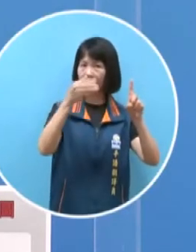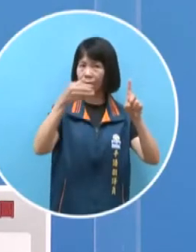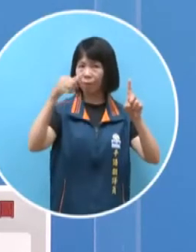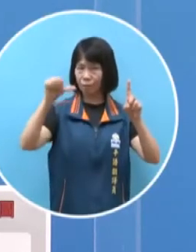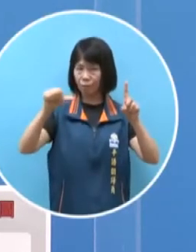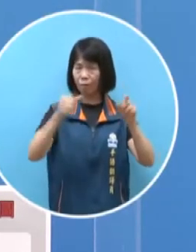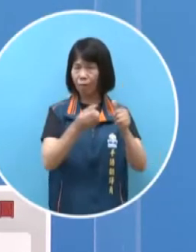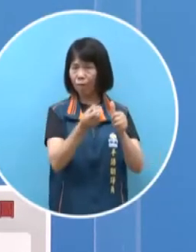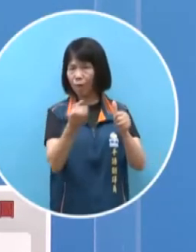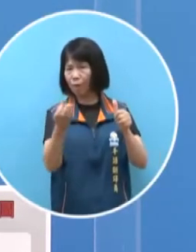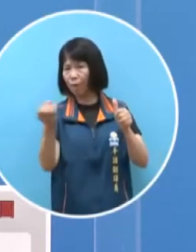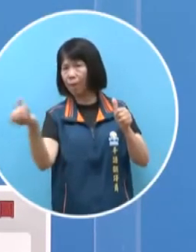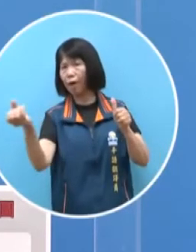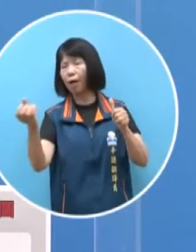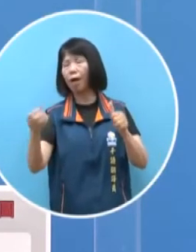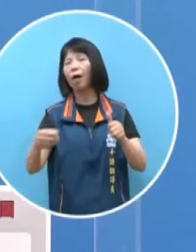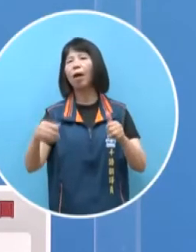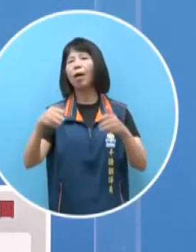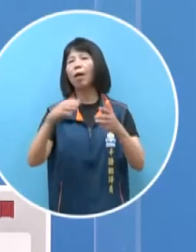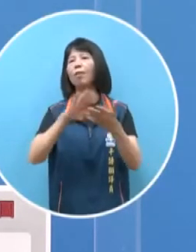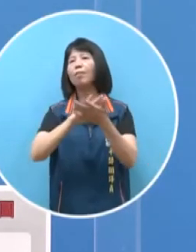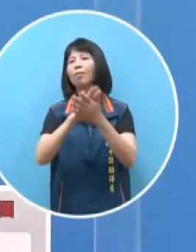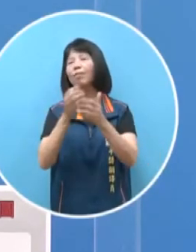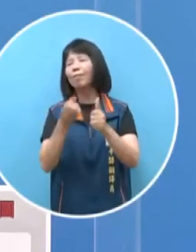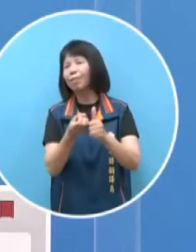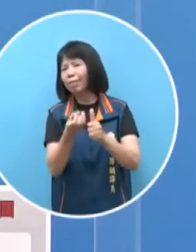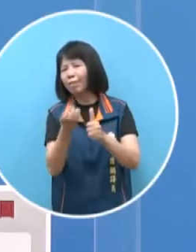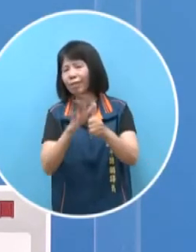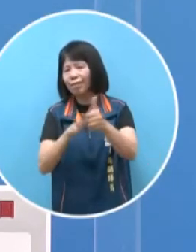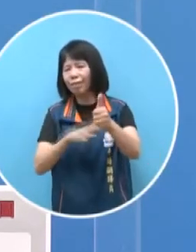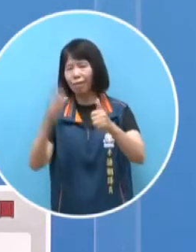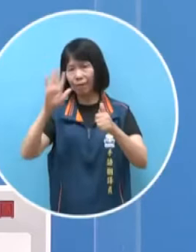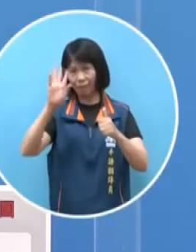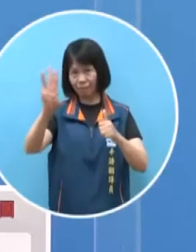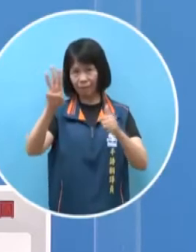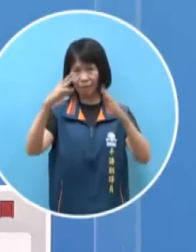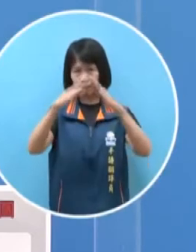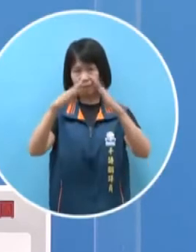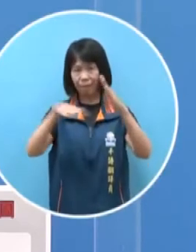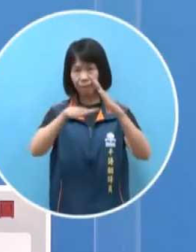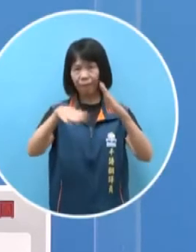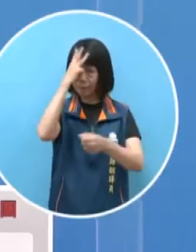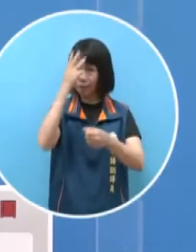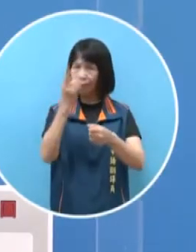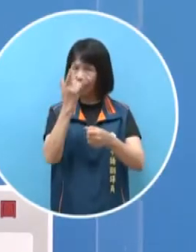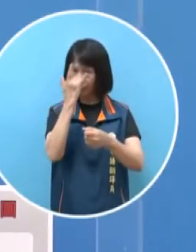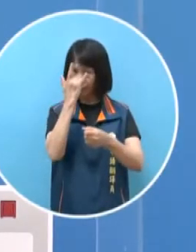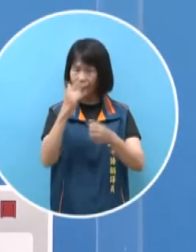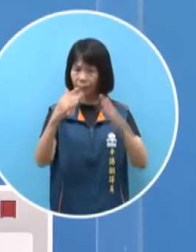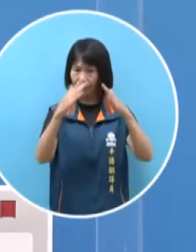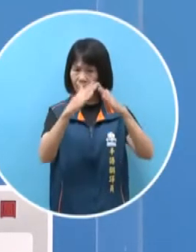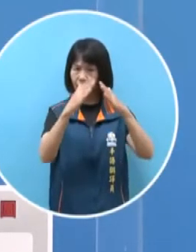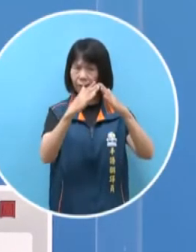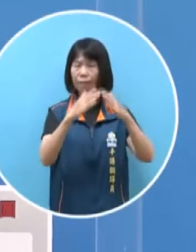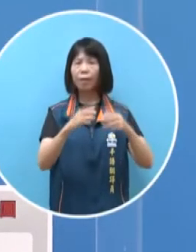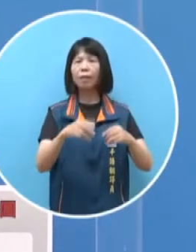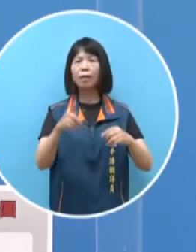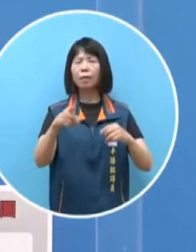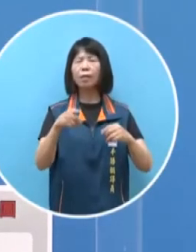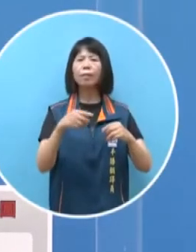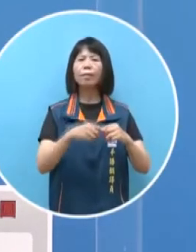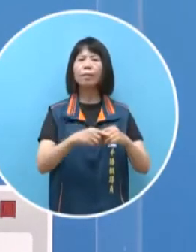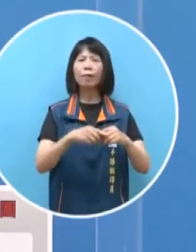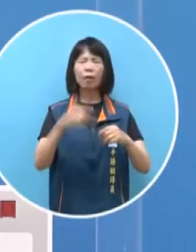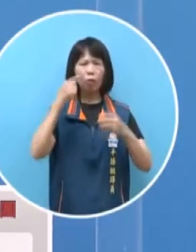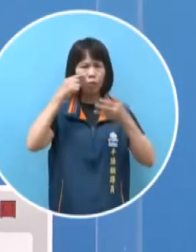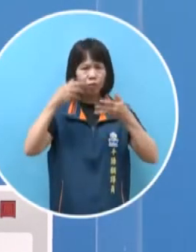下来的三个家庭的确诊，今天一共有8例。CDC 也非常非常